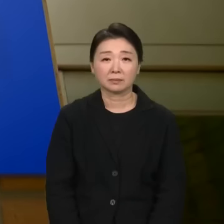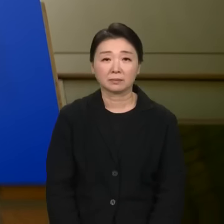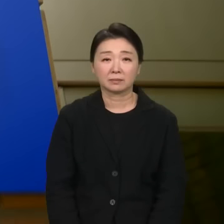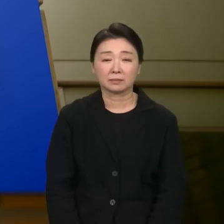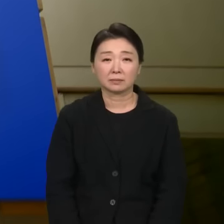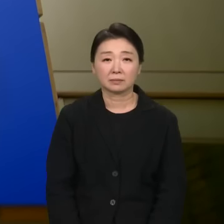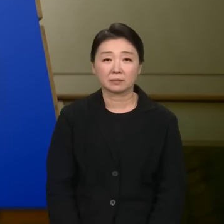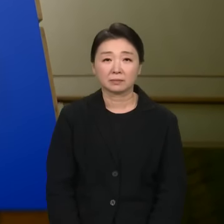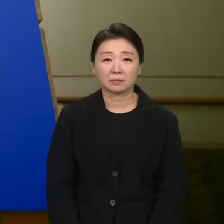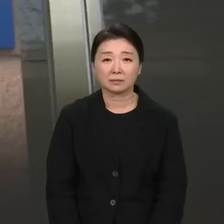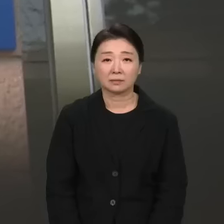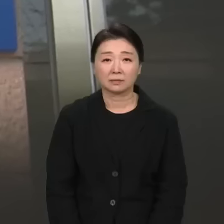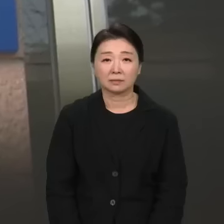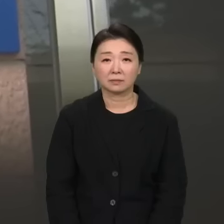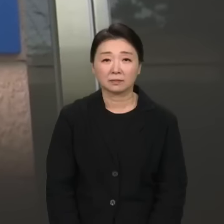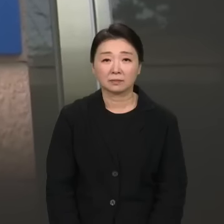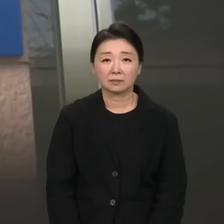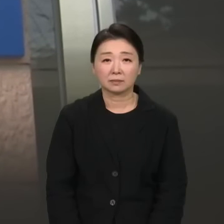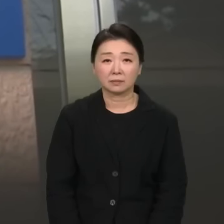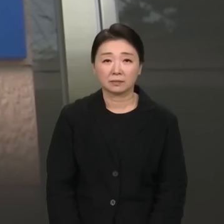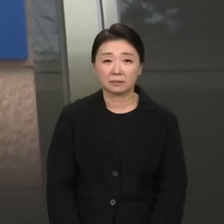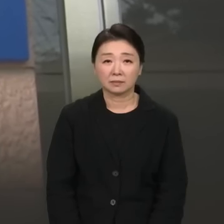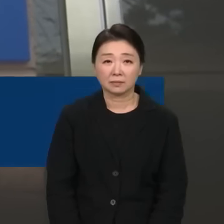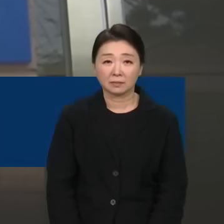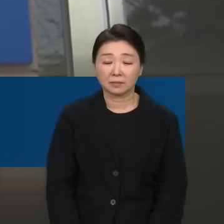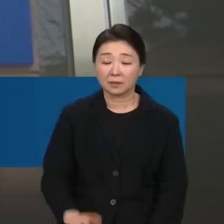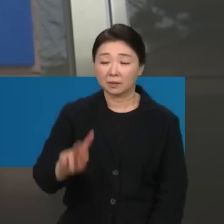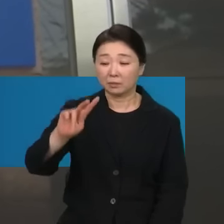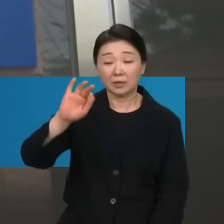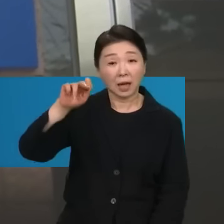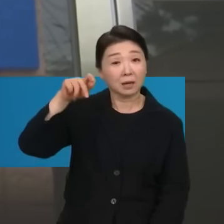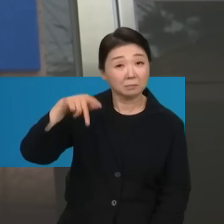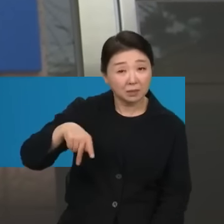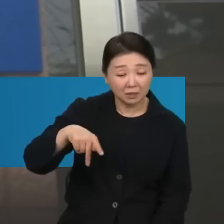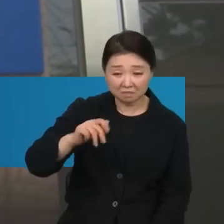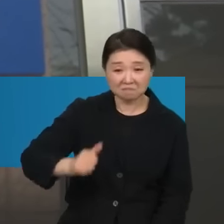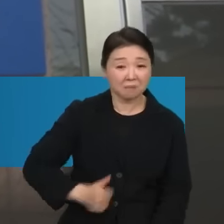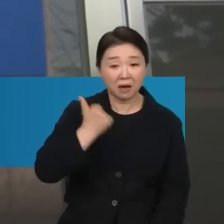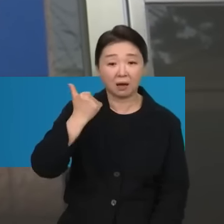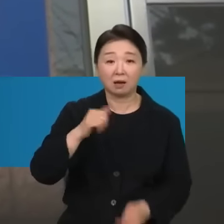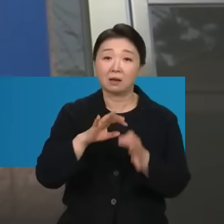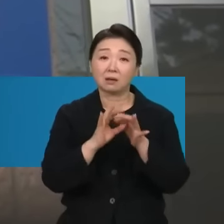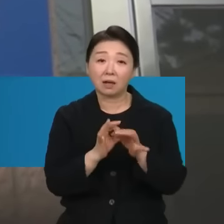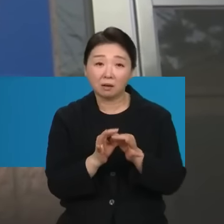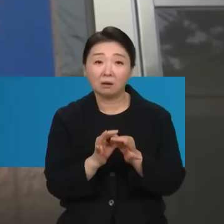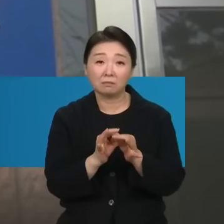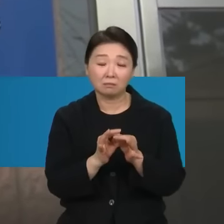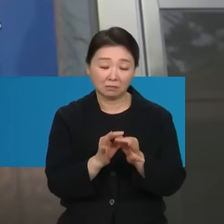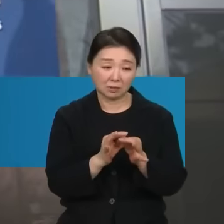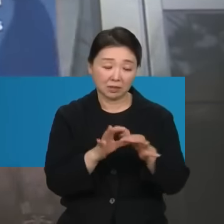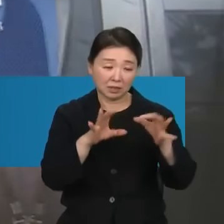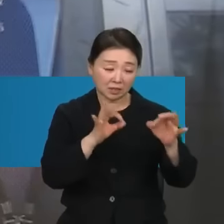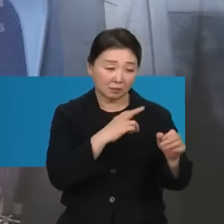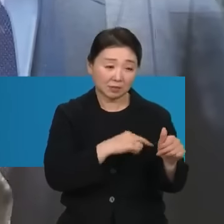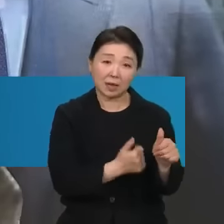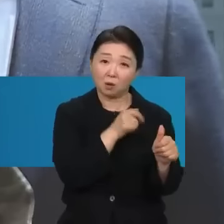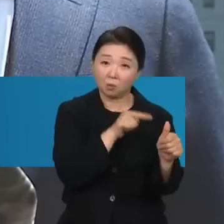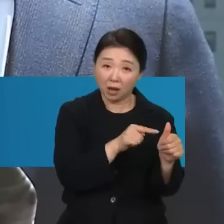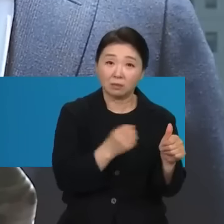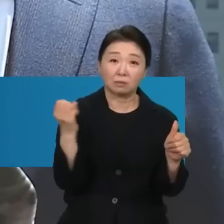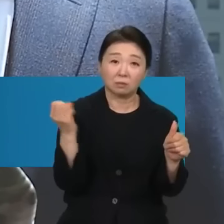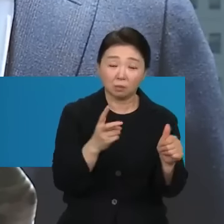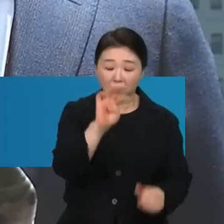유선입니다. 이 VIP 경로 발언을 놓고 공수처에서 김계환 해병대 사령관과 박정훈 전 수사단장의